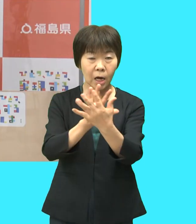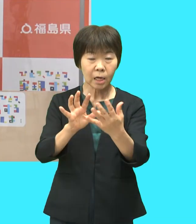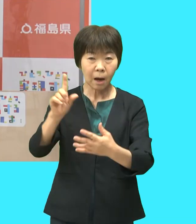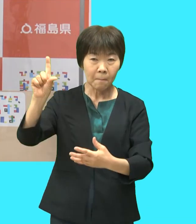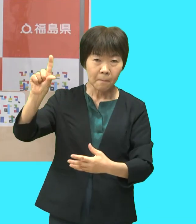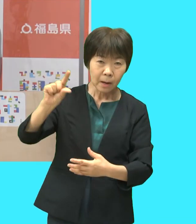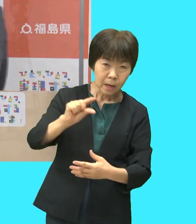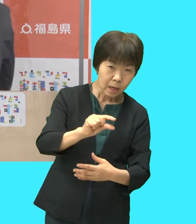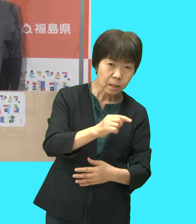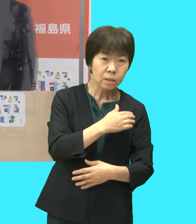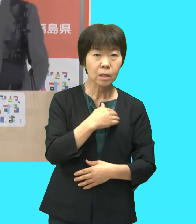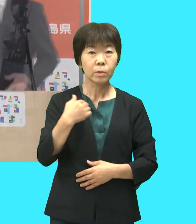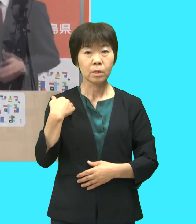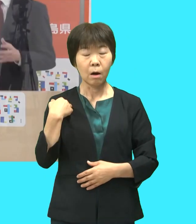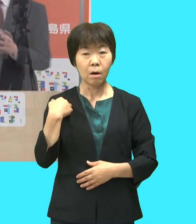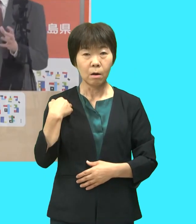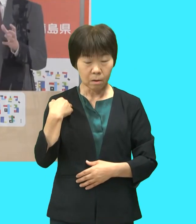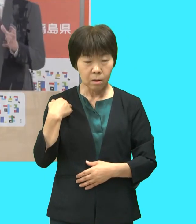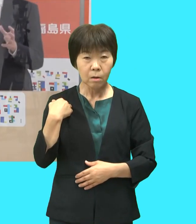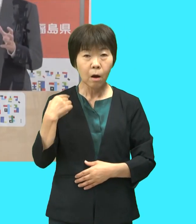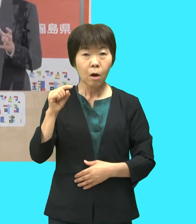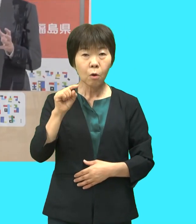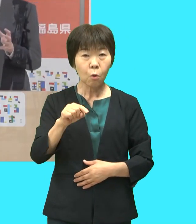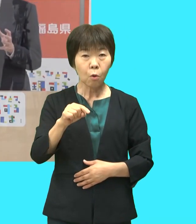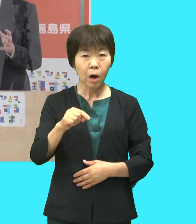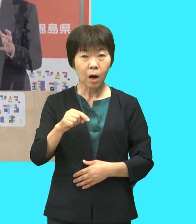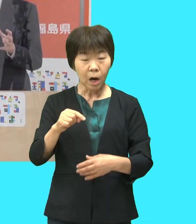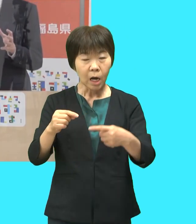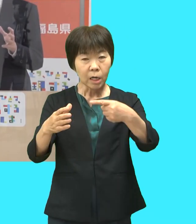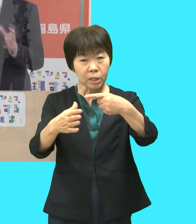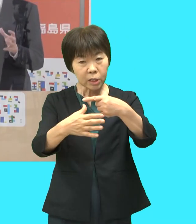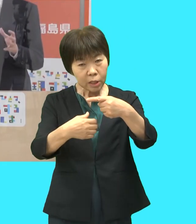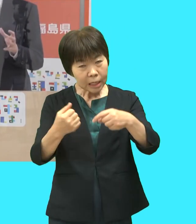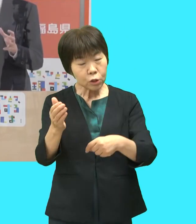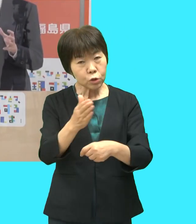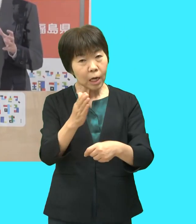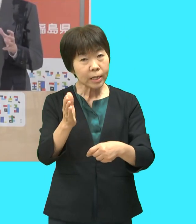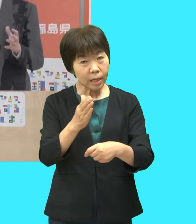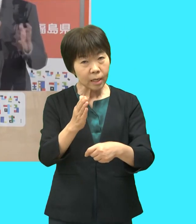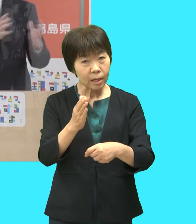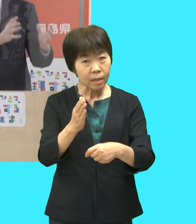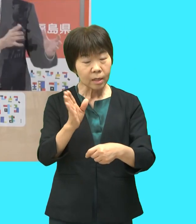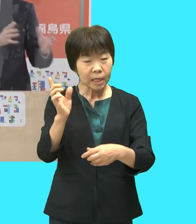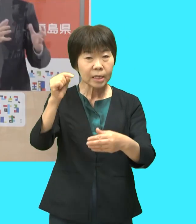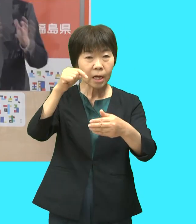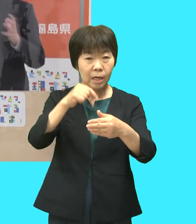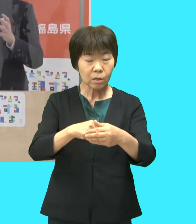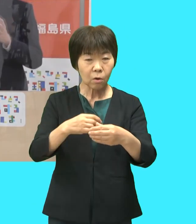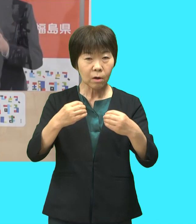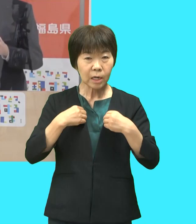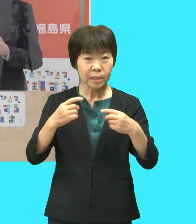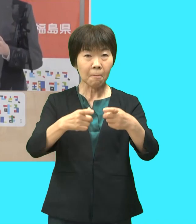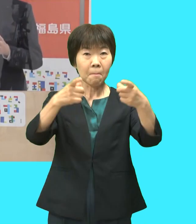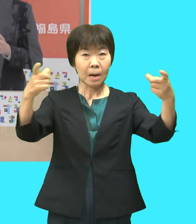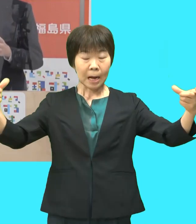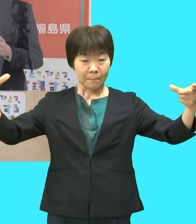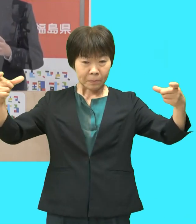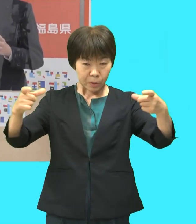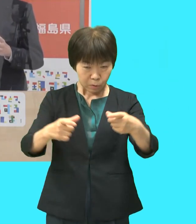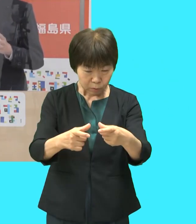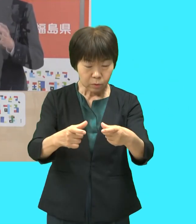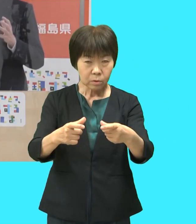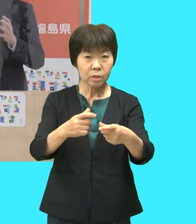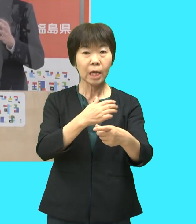。そしてそれがここ1ヶ月弱の中で本県の感染状況が劇的に改善したこ